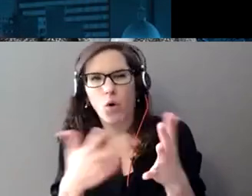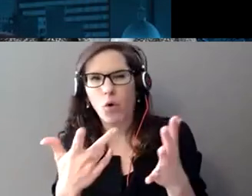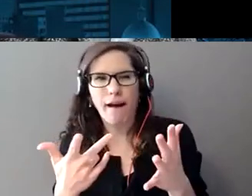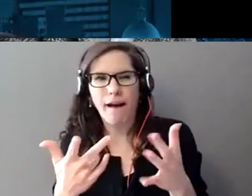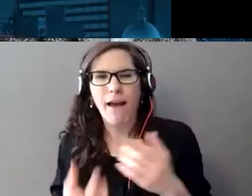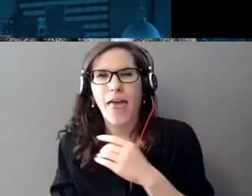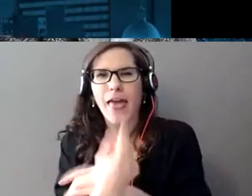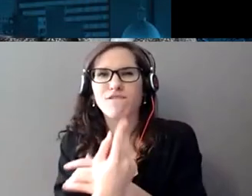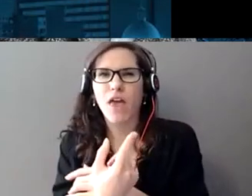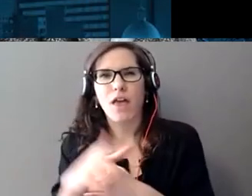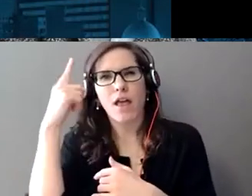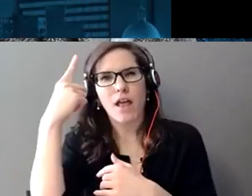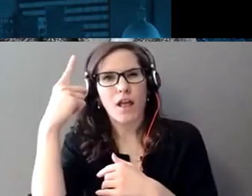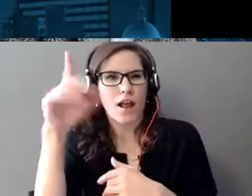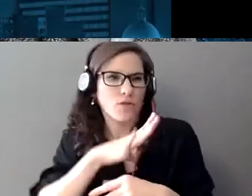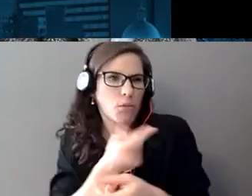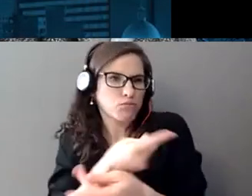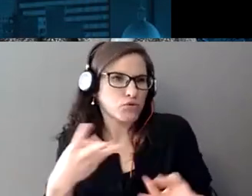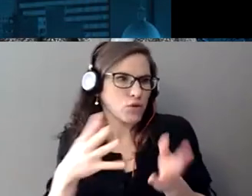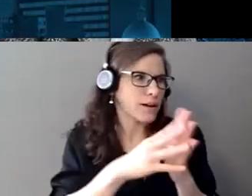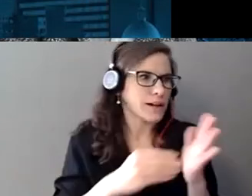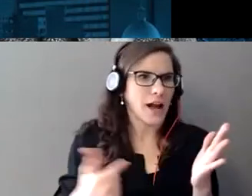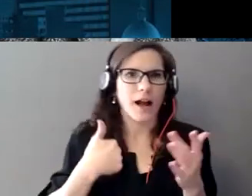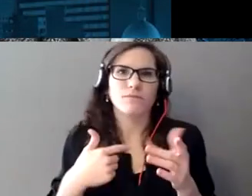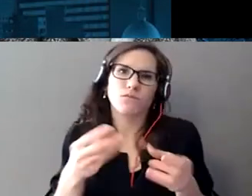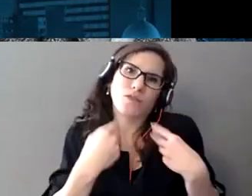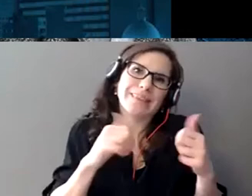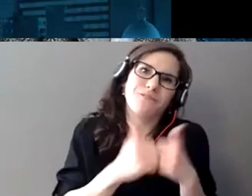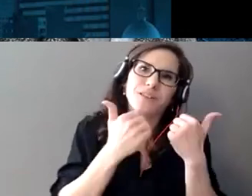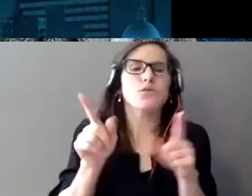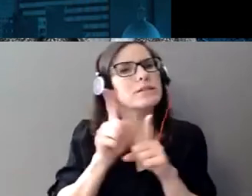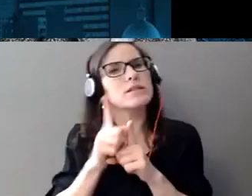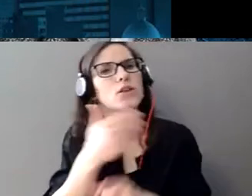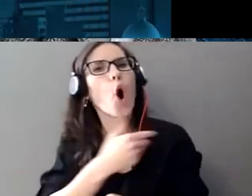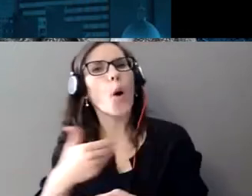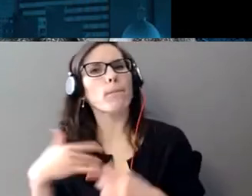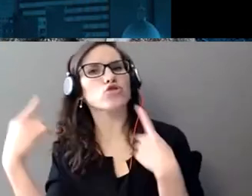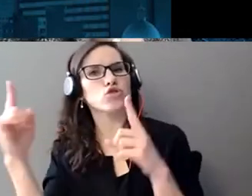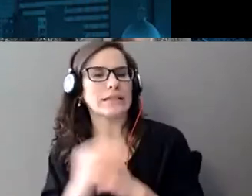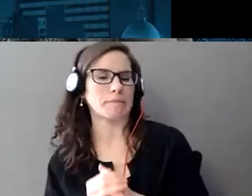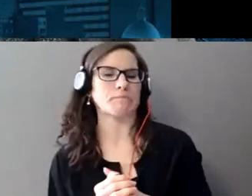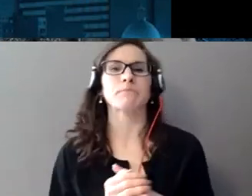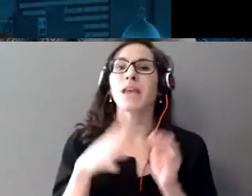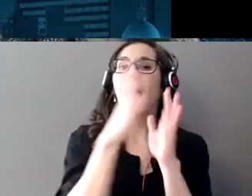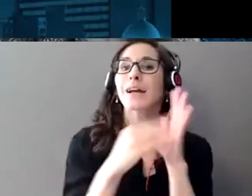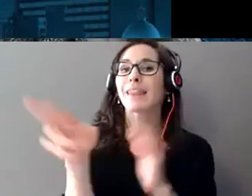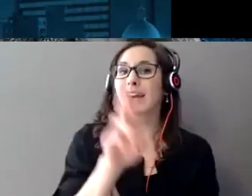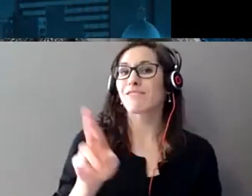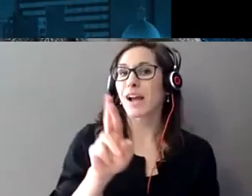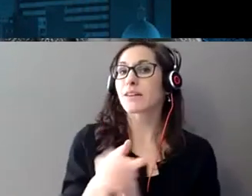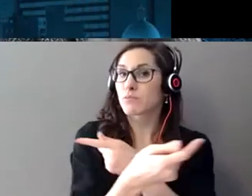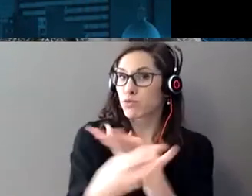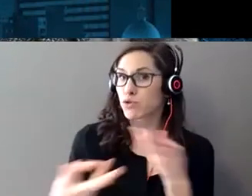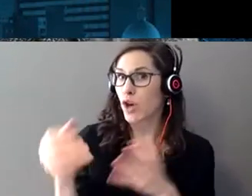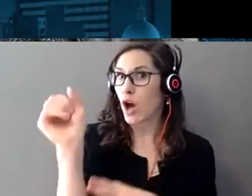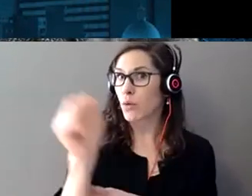avec donc les défis et les opportunités que ça représente donc il y a plusieurs cadres de référence parce que Sylvain nous